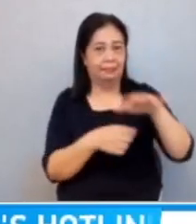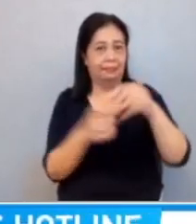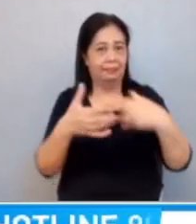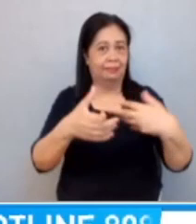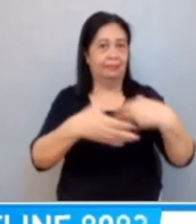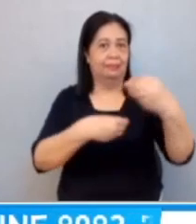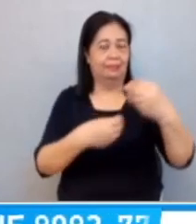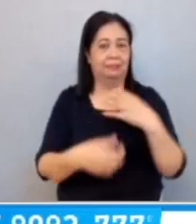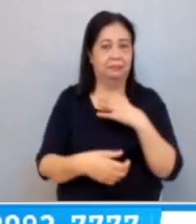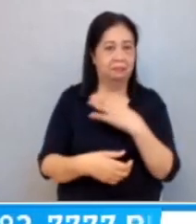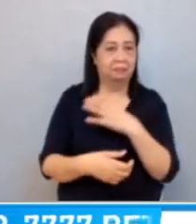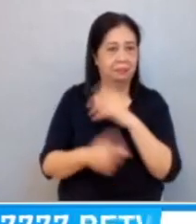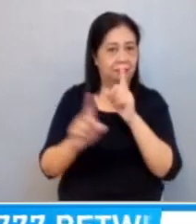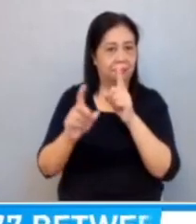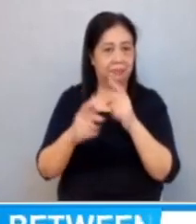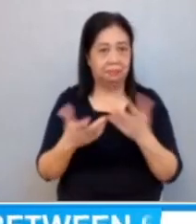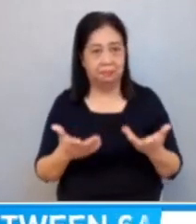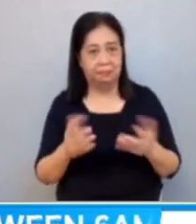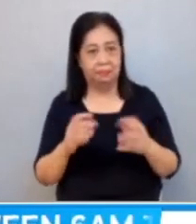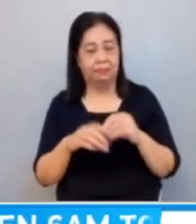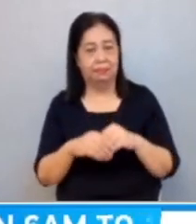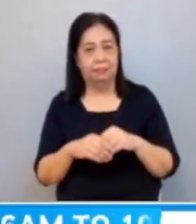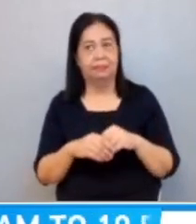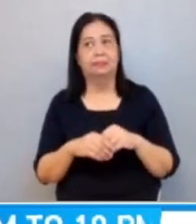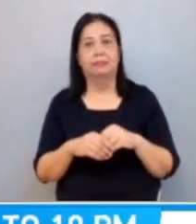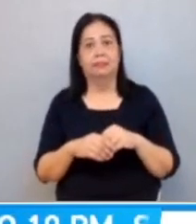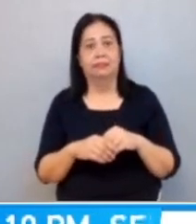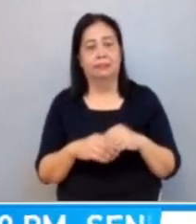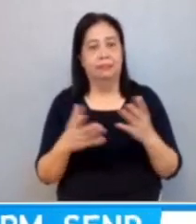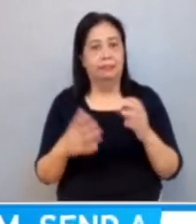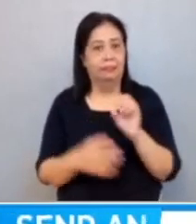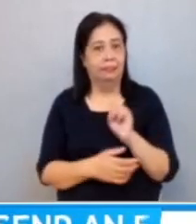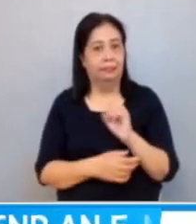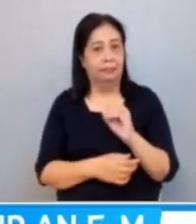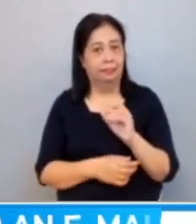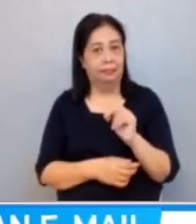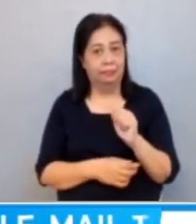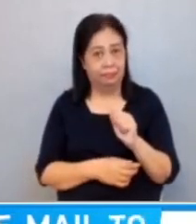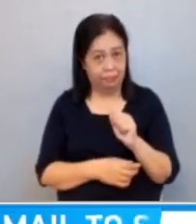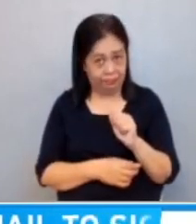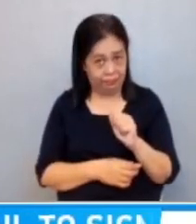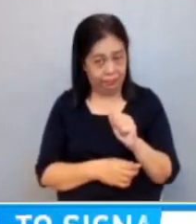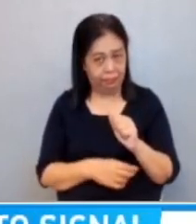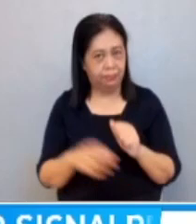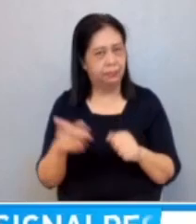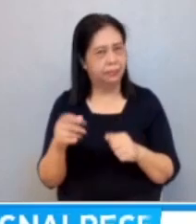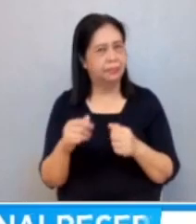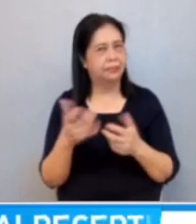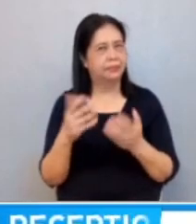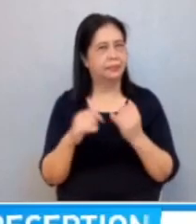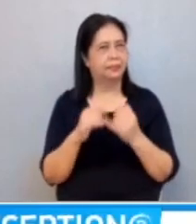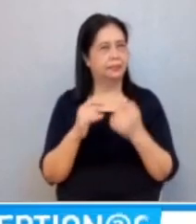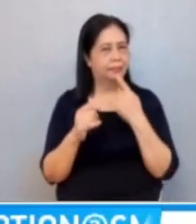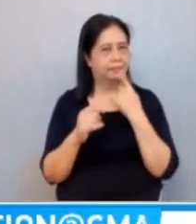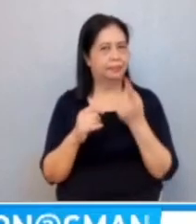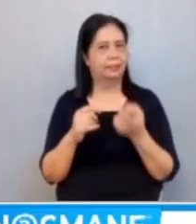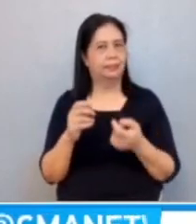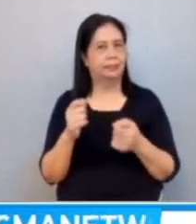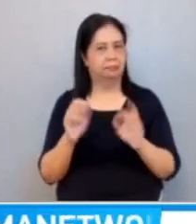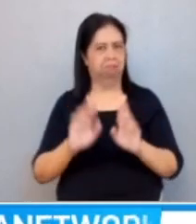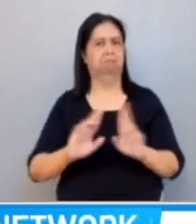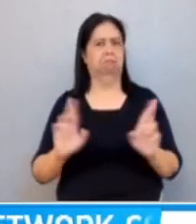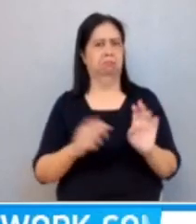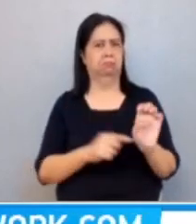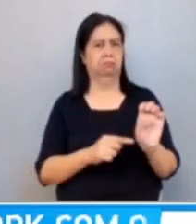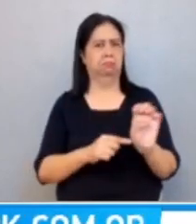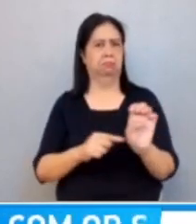na dadalo dyan sa Sona, Tina. Sa huling abiso nila, sabi nila nakahanda na yung kanilang